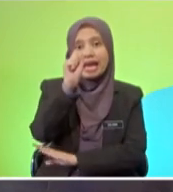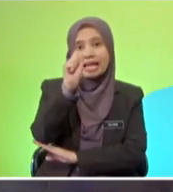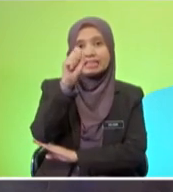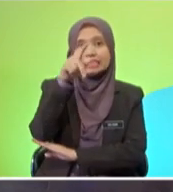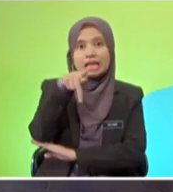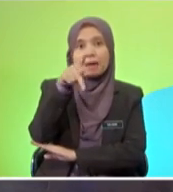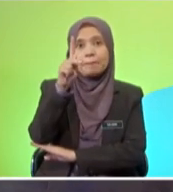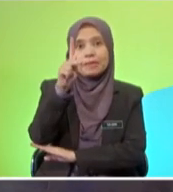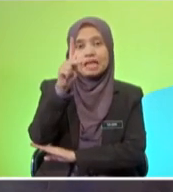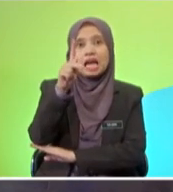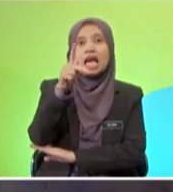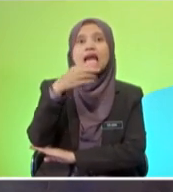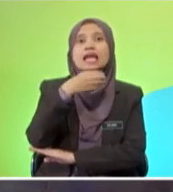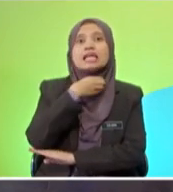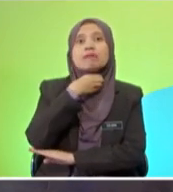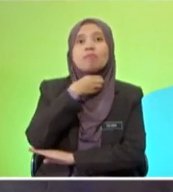khas